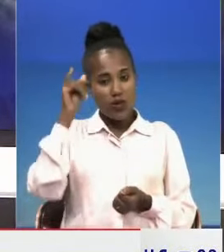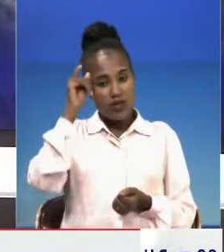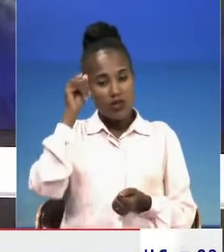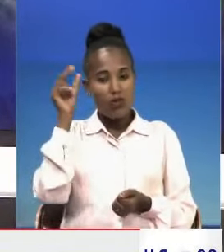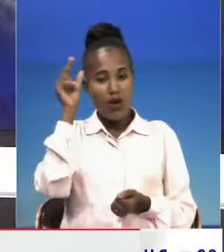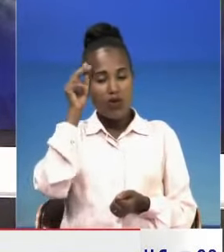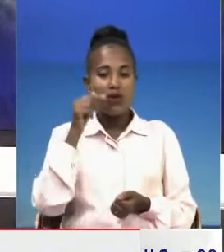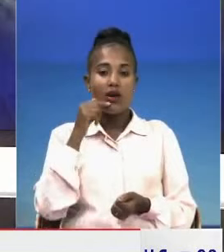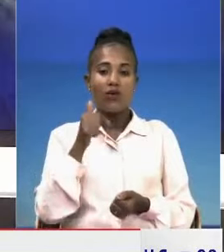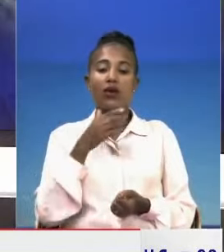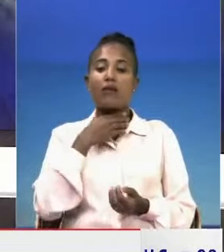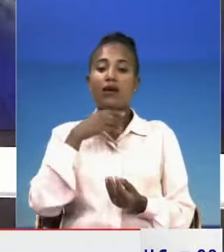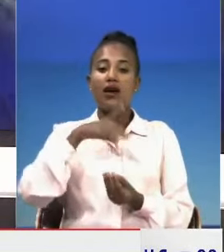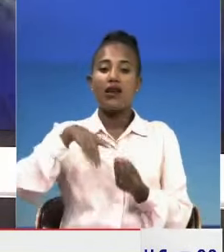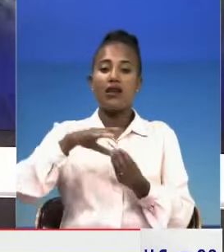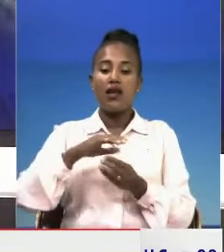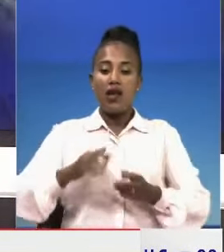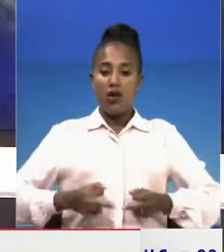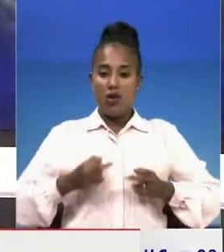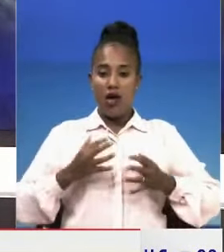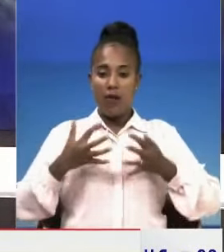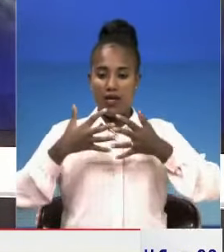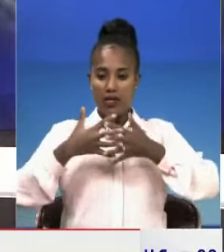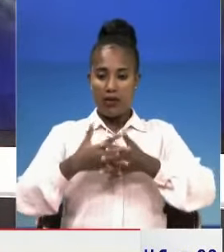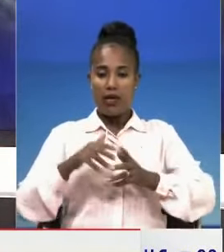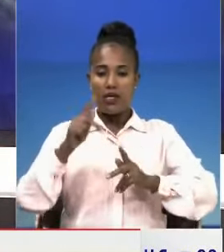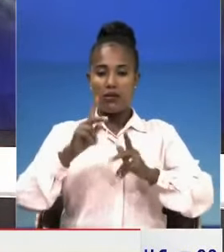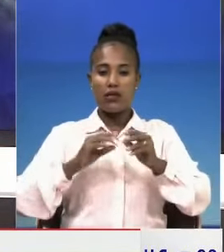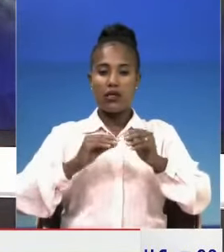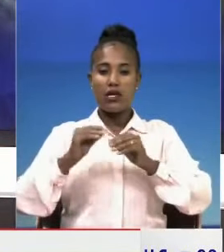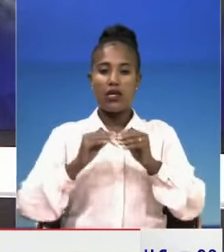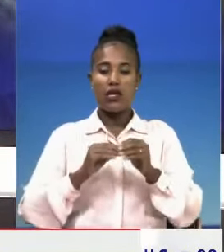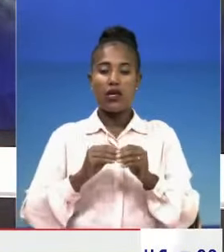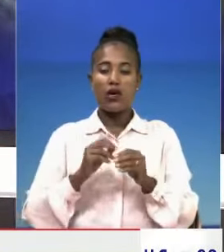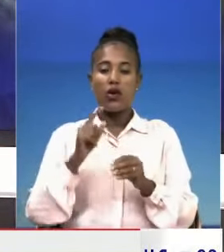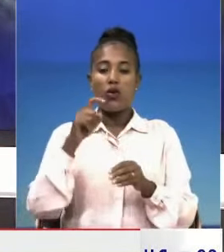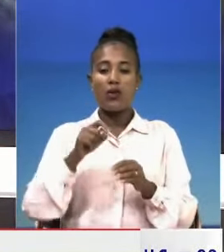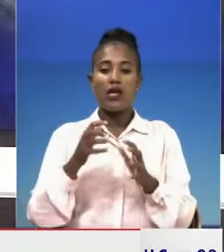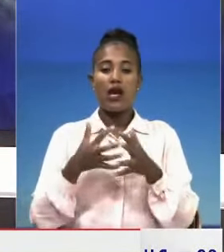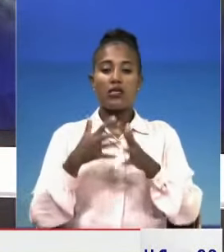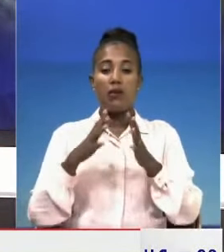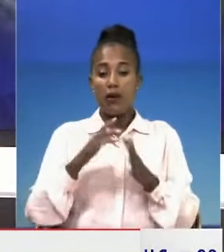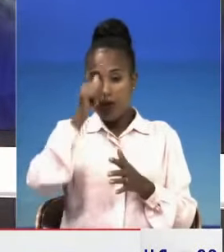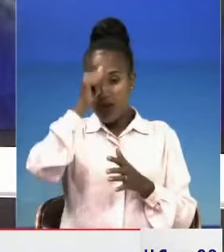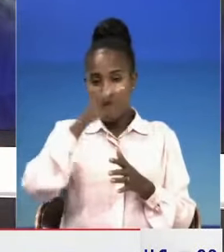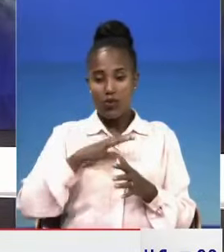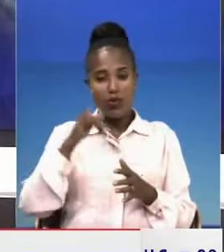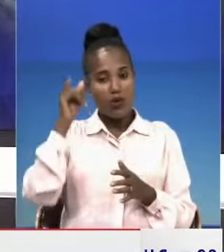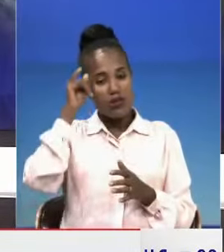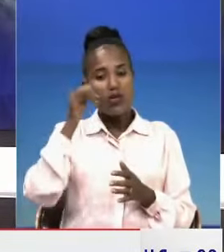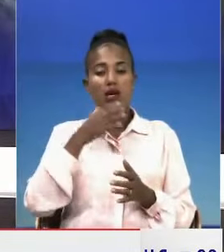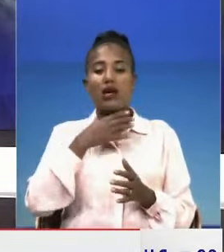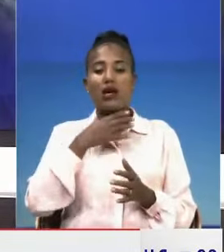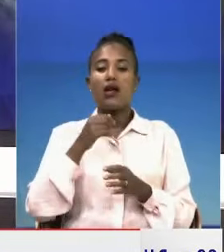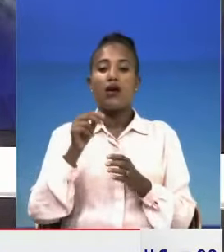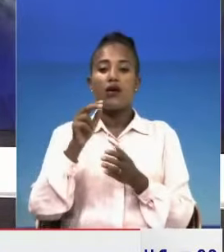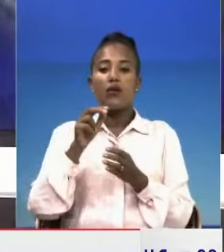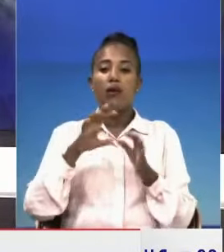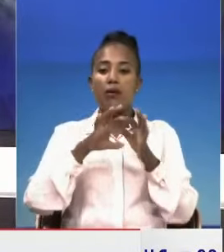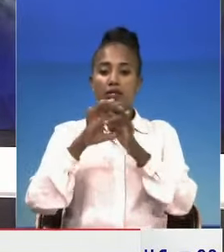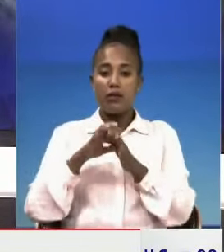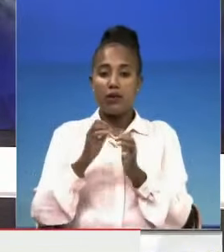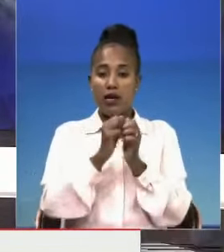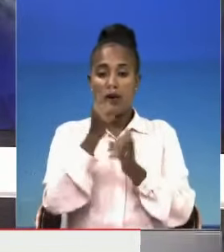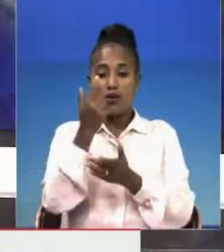ቧያለው ተናገሩ። የአማራ ክልል ህልውና ማስተባበሪያ ህዝብ ንቅናቄ የኮሚቴ አስተባባሪው አቶ ዮሐንስ ከአማራ ዩኒቨርሲቲ ማህበረሰብ